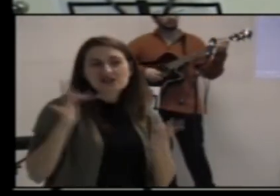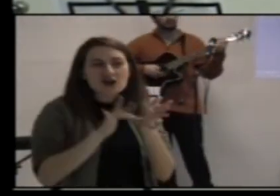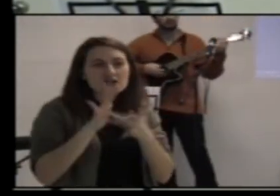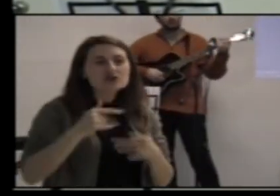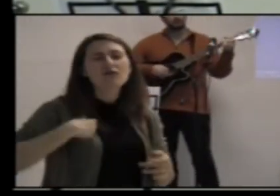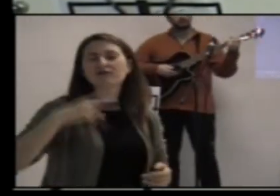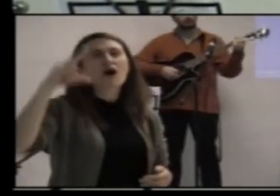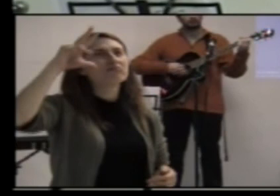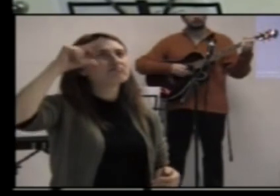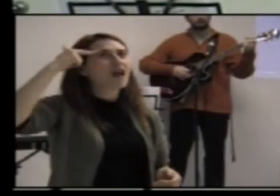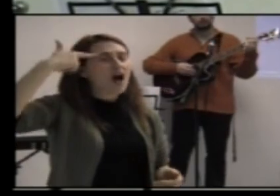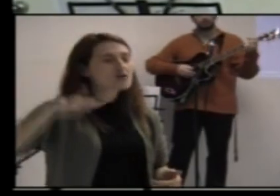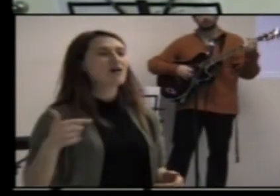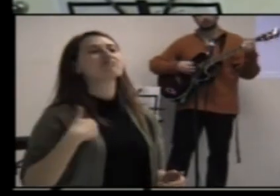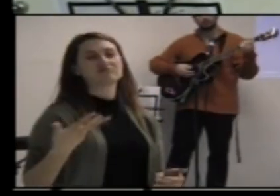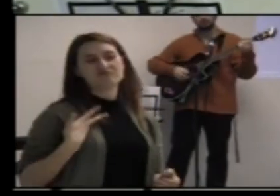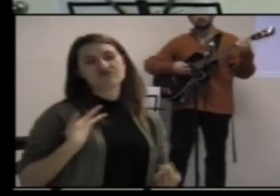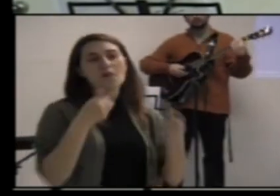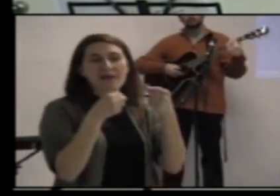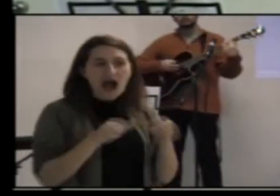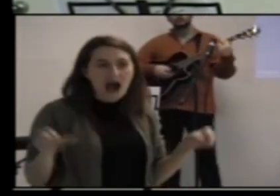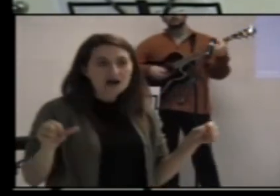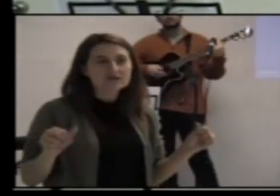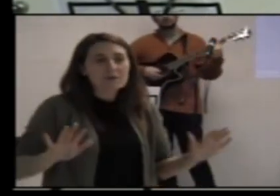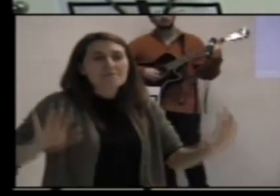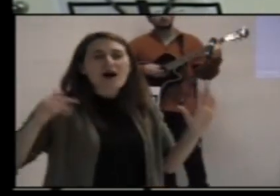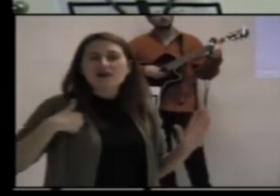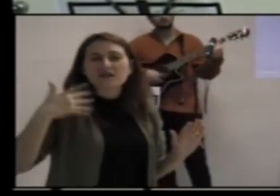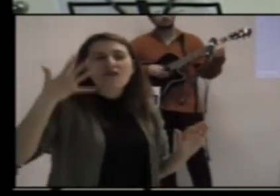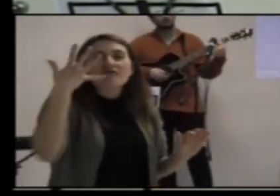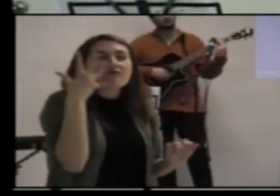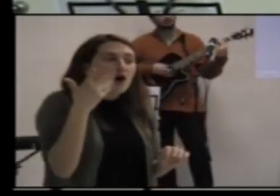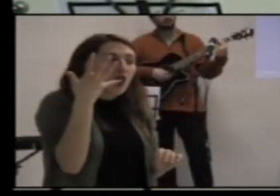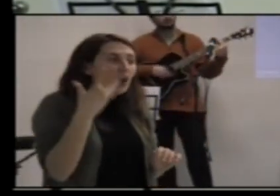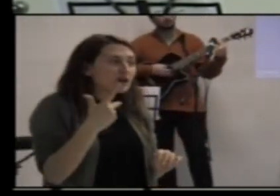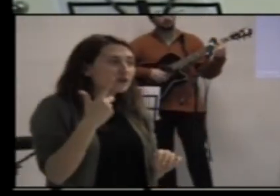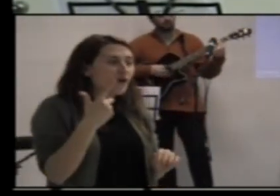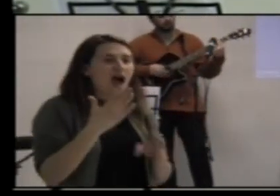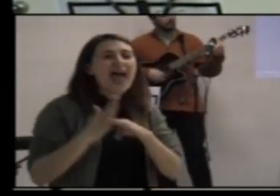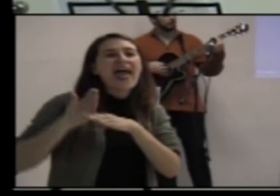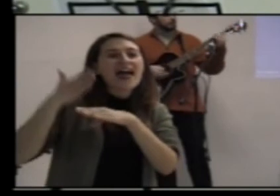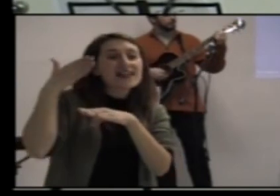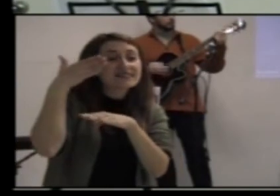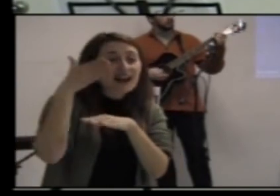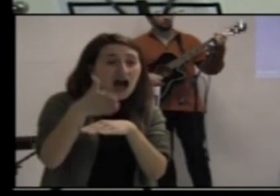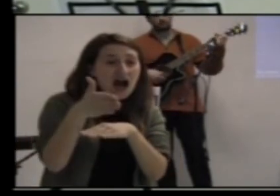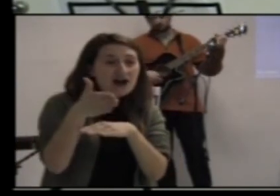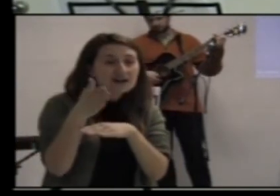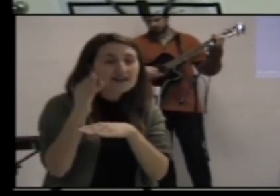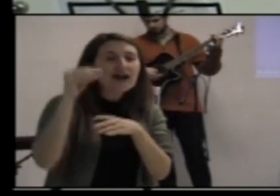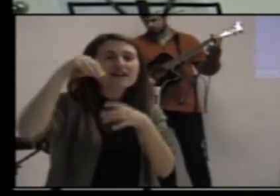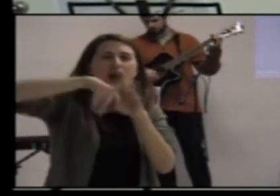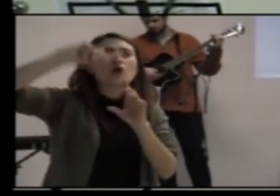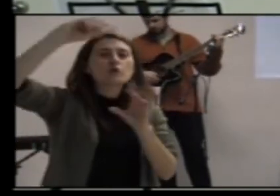aver peccato, io riconosco che tu sei morto per me, io voglio entrare nel tuo